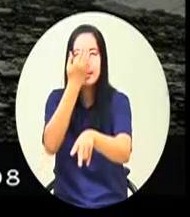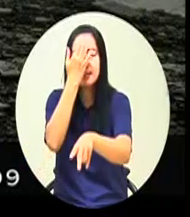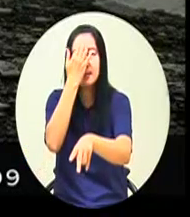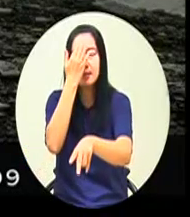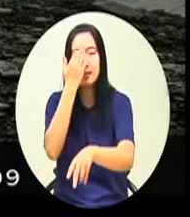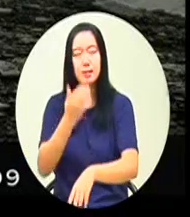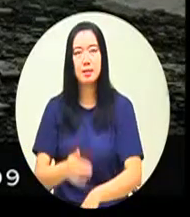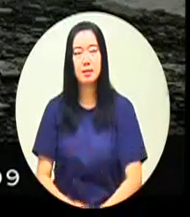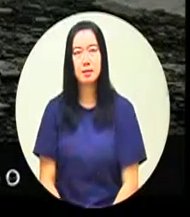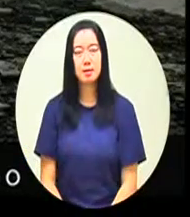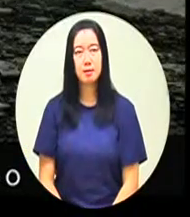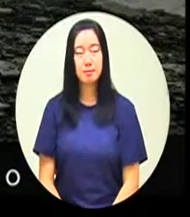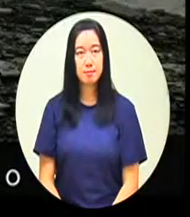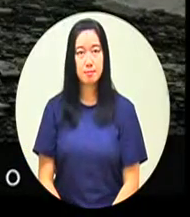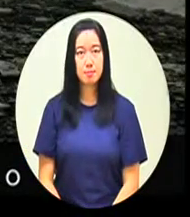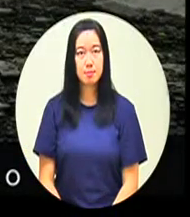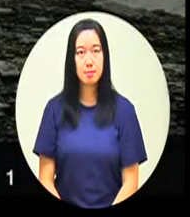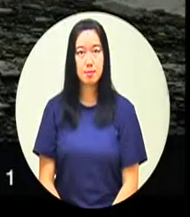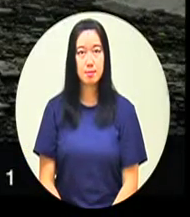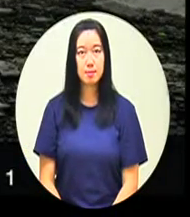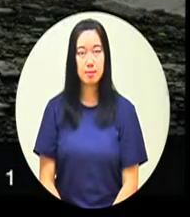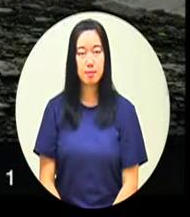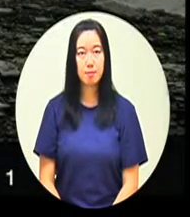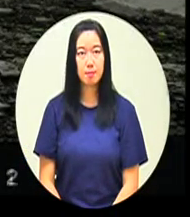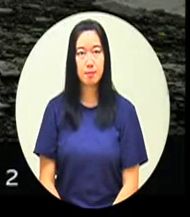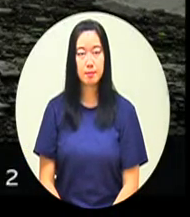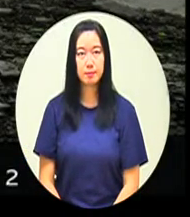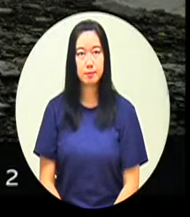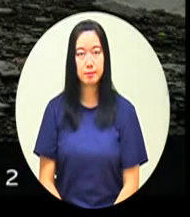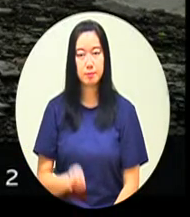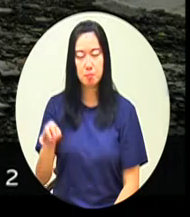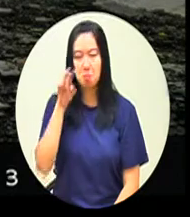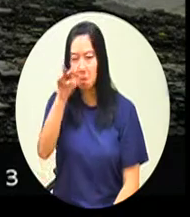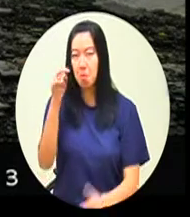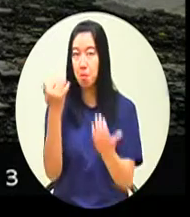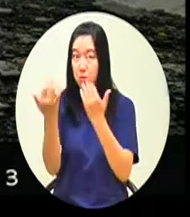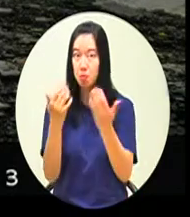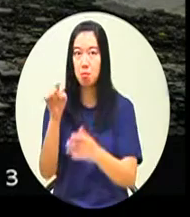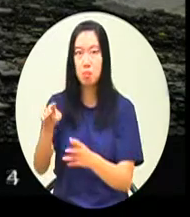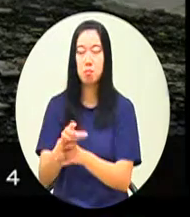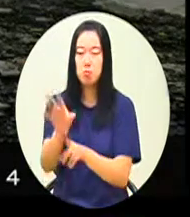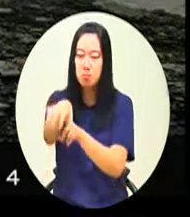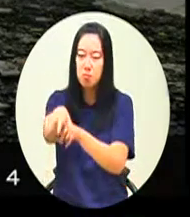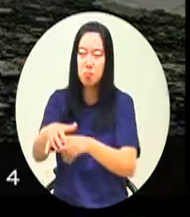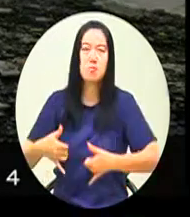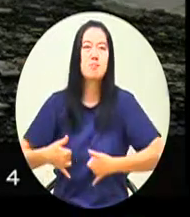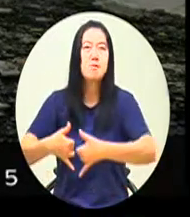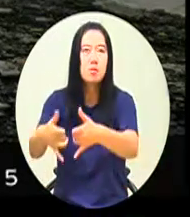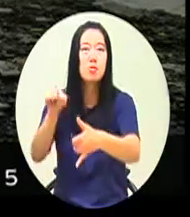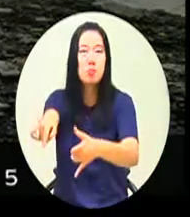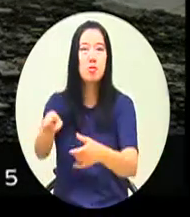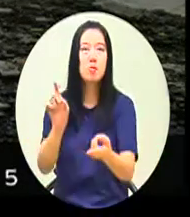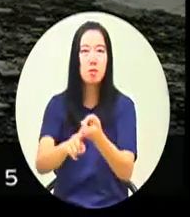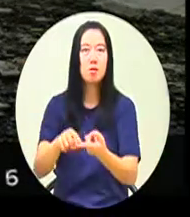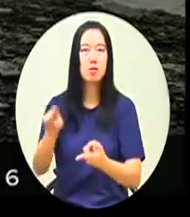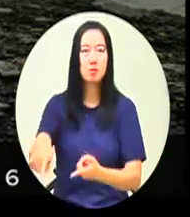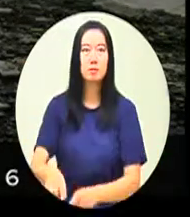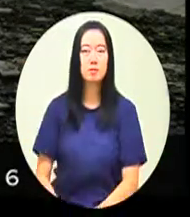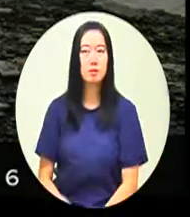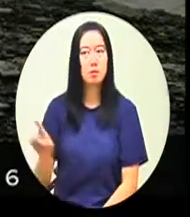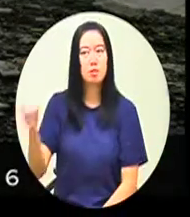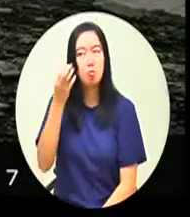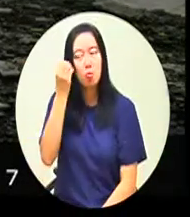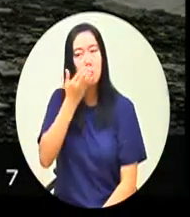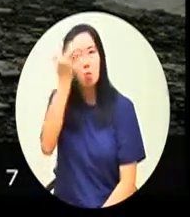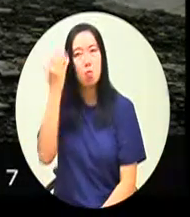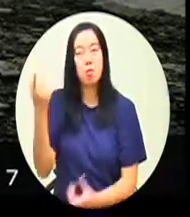在局长摆在这里。农路就是这样子，而且是比观光非常重要的